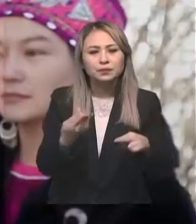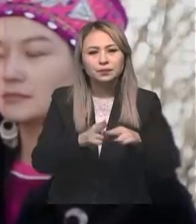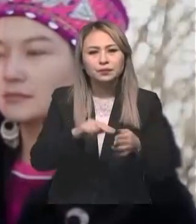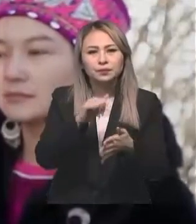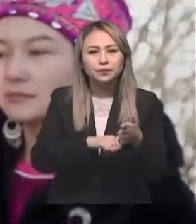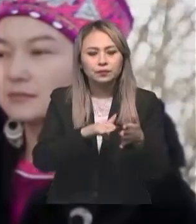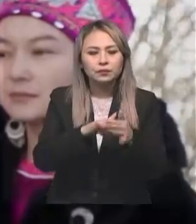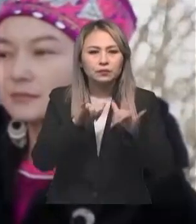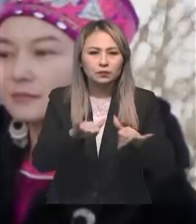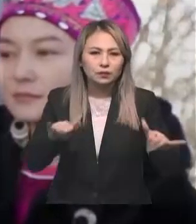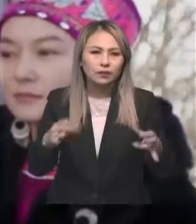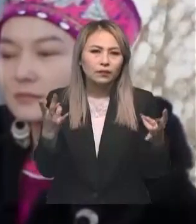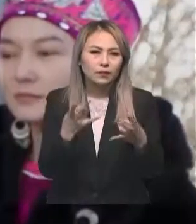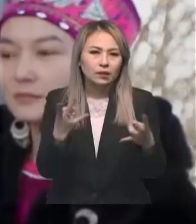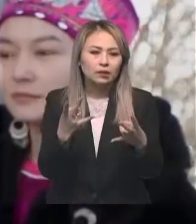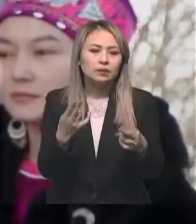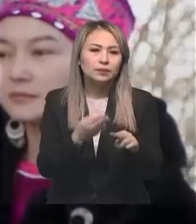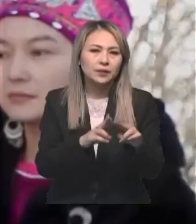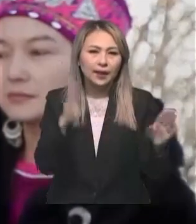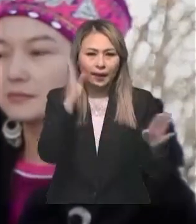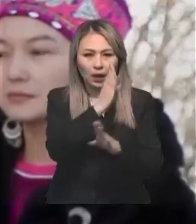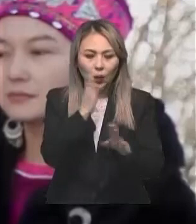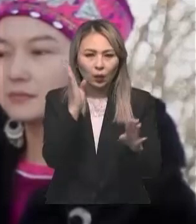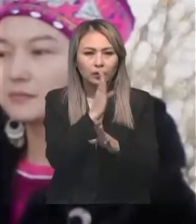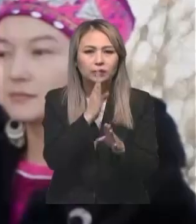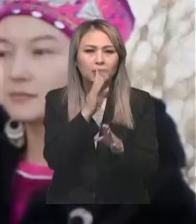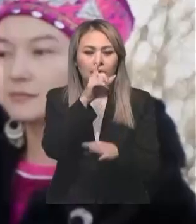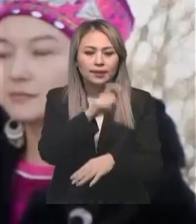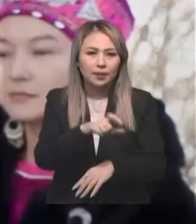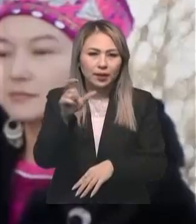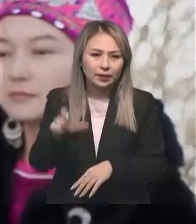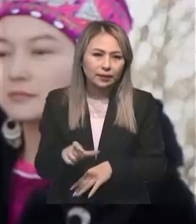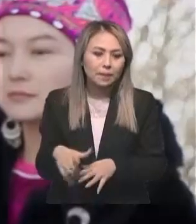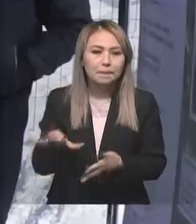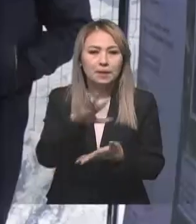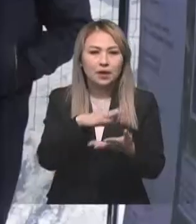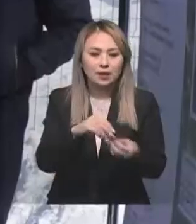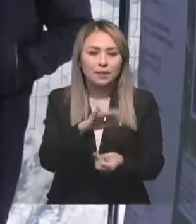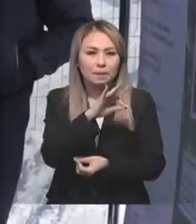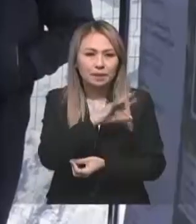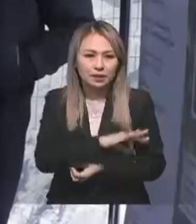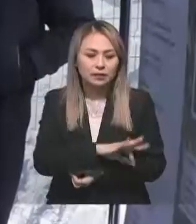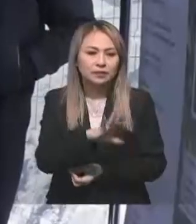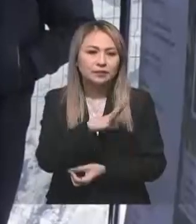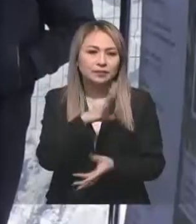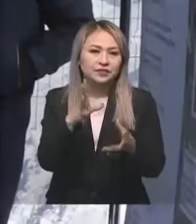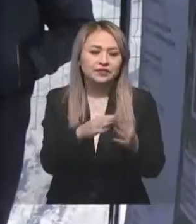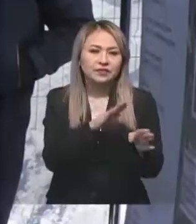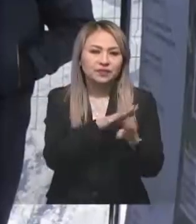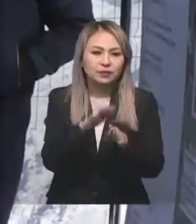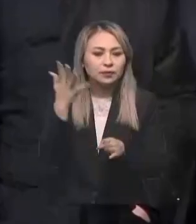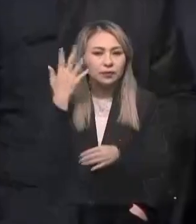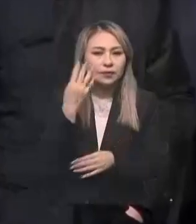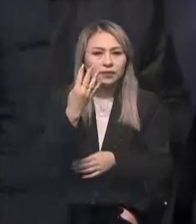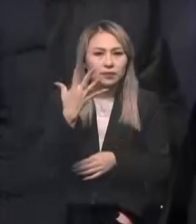оны біз дамытуға тиістіміз. Ол экологияға да, адамға да бәріне пайдалы. Жобаны жүзеге асыру барысында